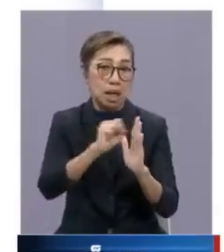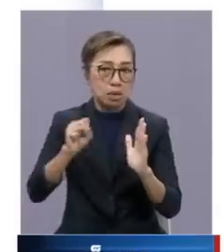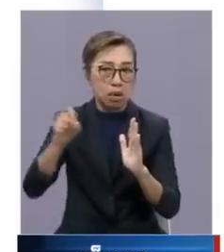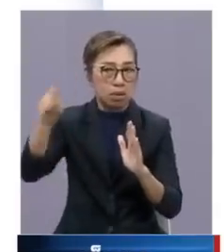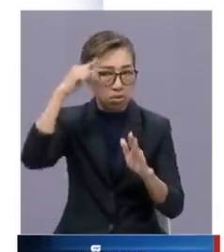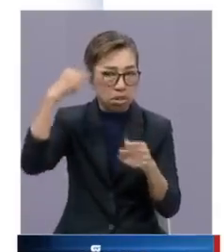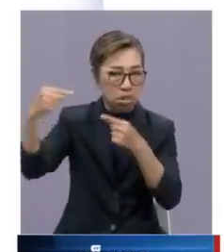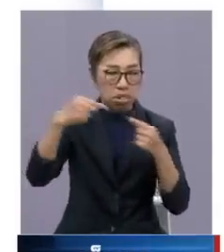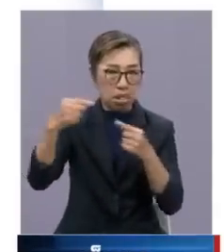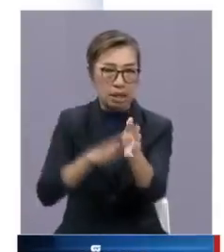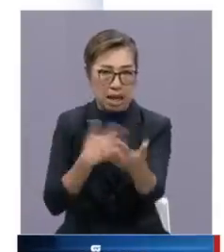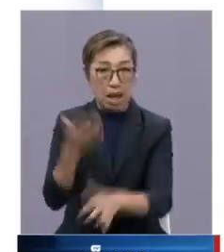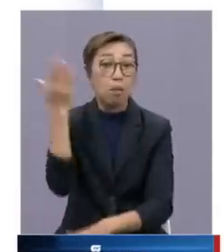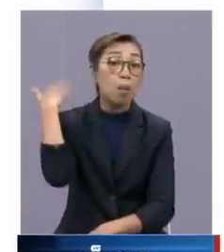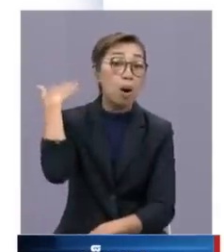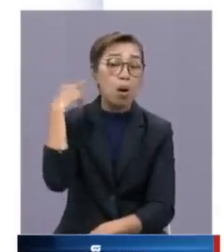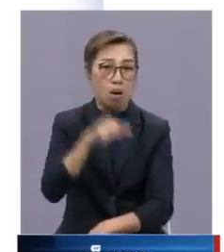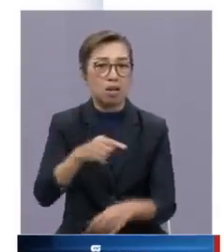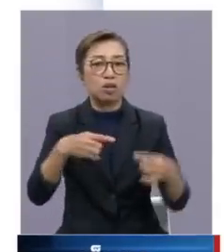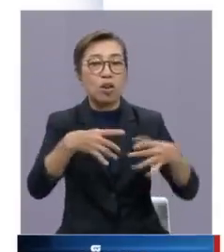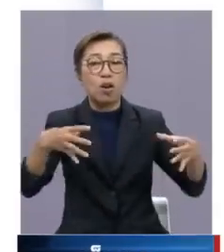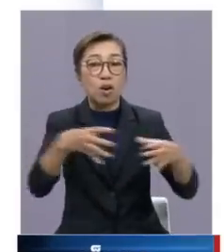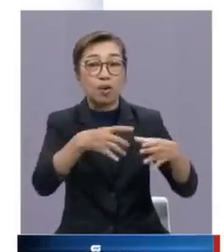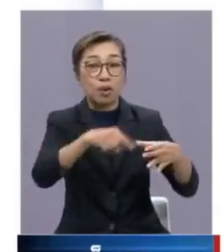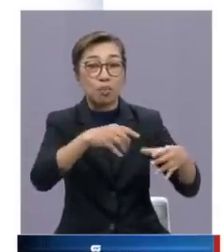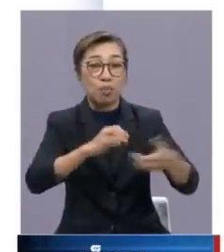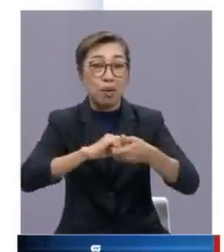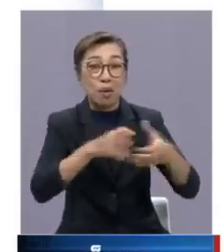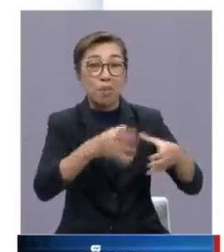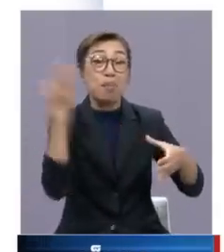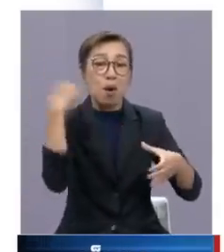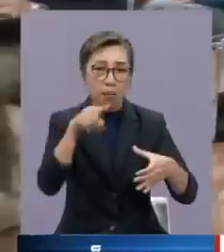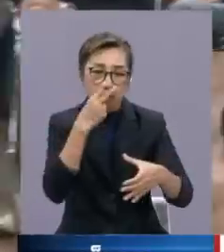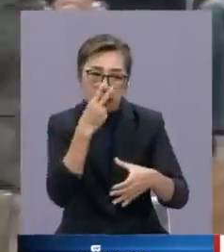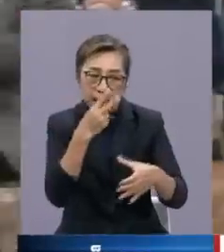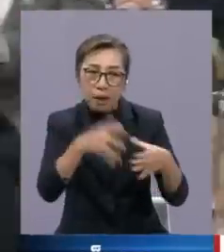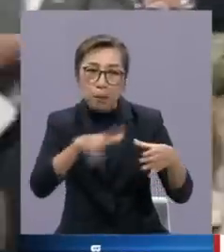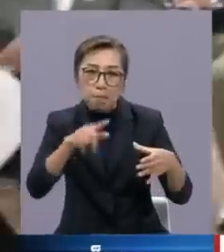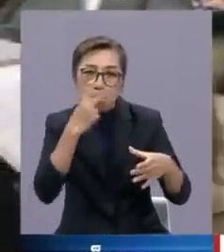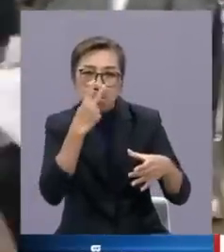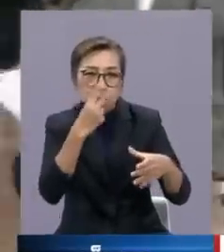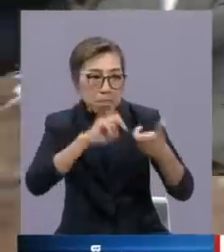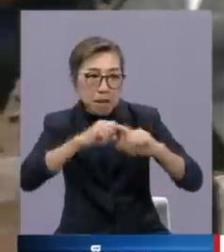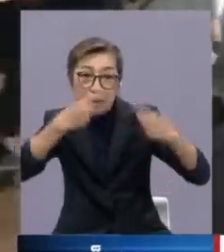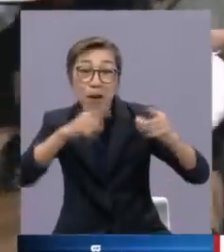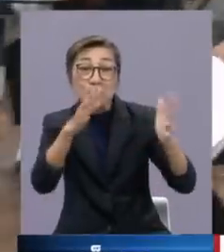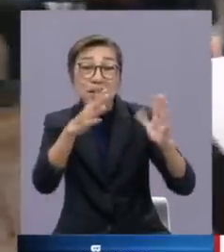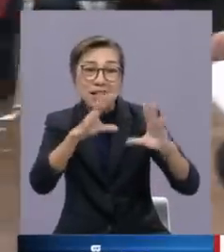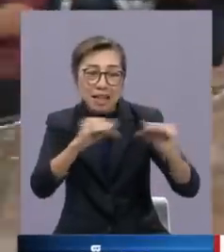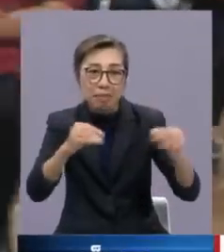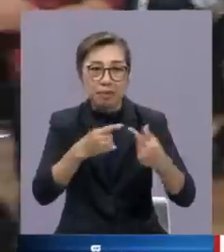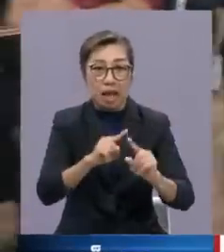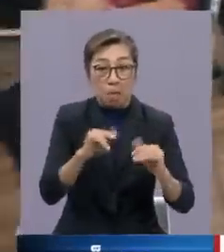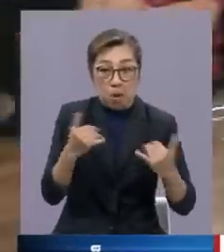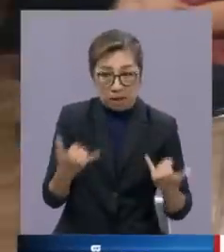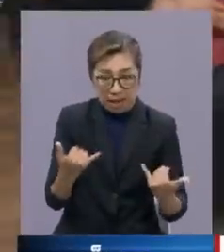าในสถานการณ์ช่วงที่เป็นขั้วฝ่ายค้านเนี่ยภาพการทะเลาะเบาะแว้งกันเนี่ยไม่ค่อยปรากฏให้เห็นแต่เมื่อพรรคกำลังจะกลับม